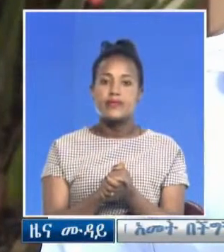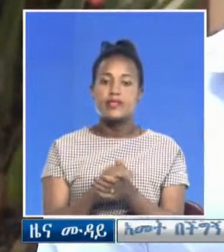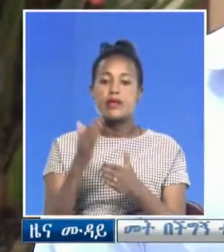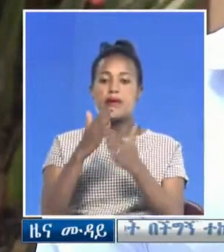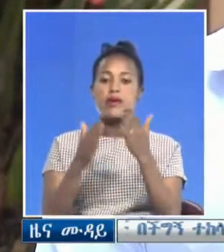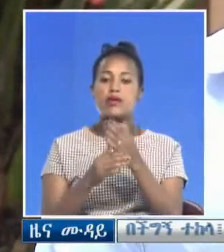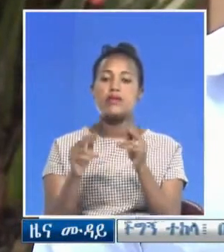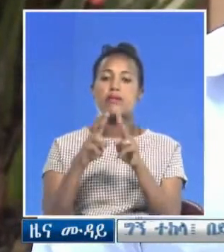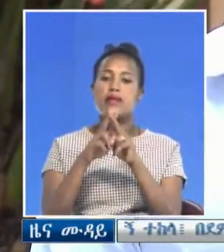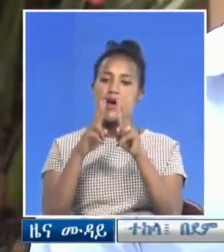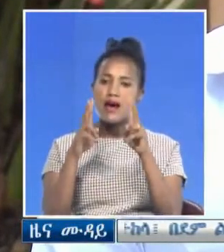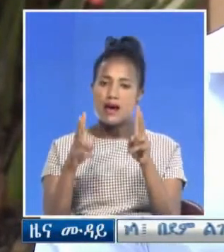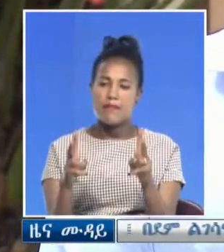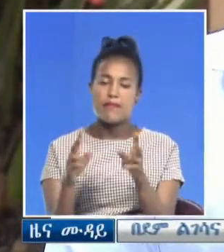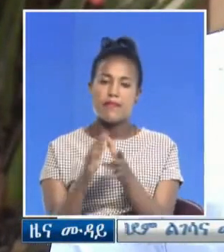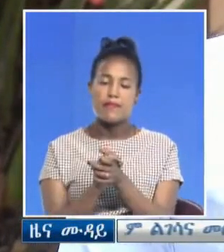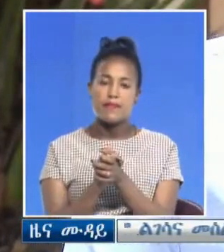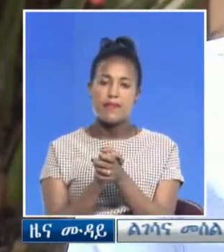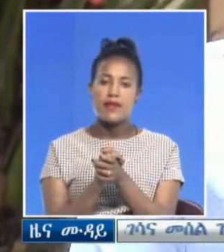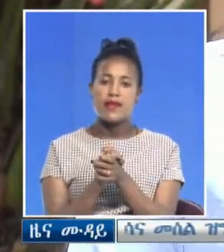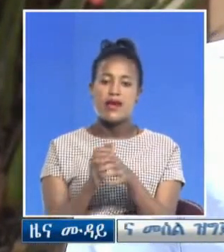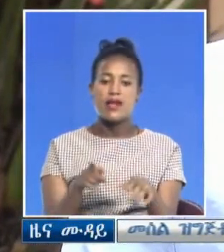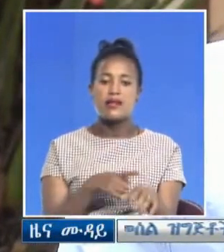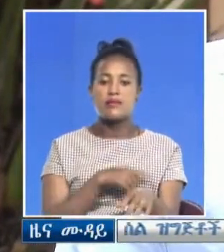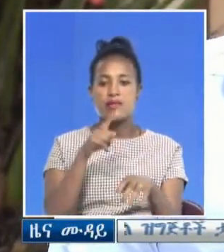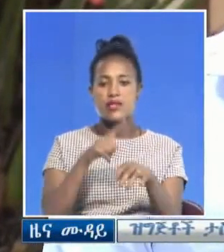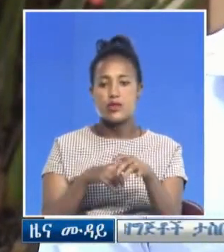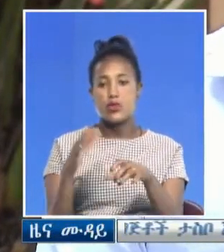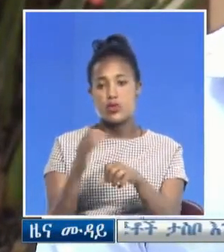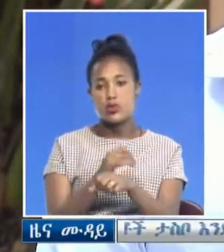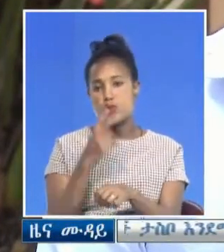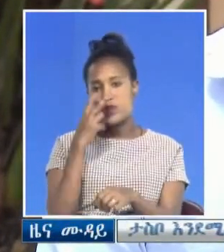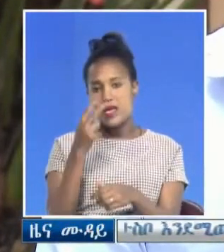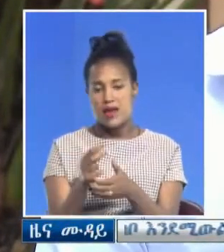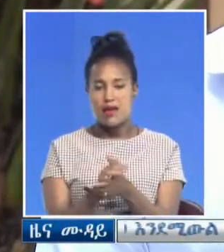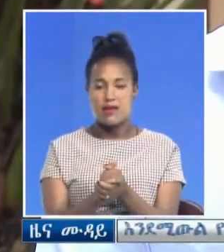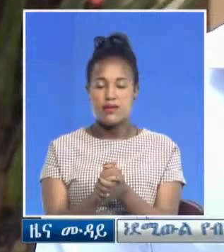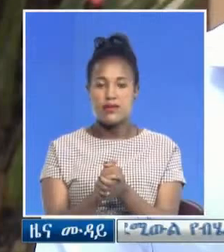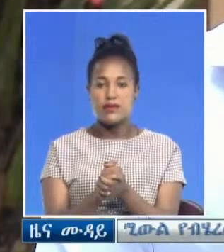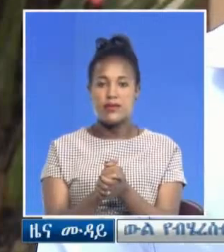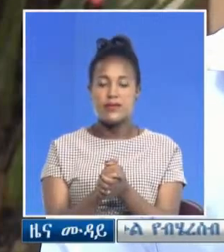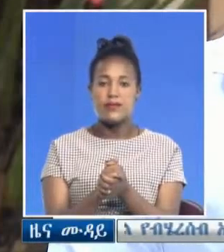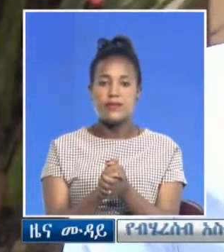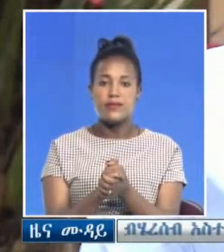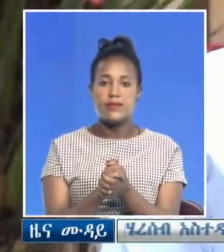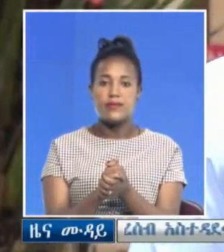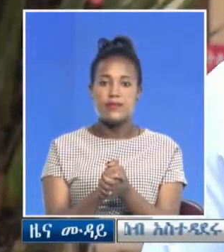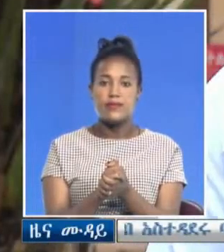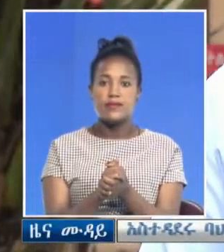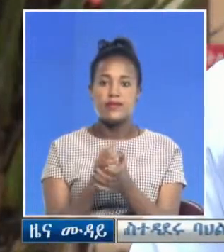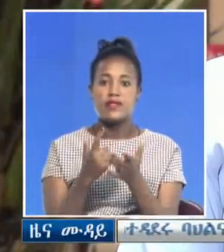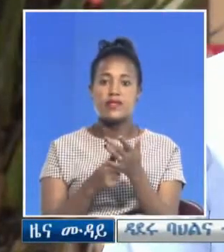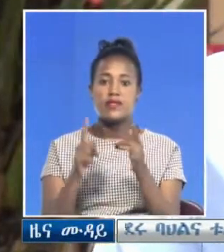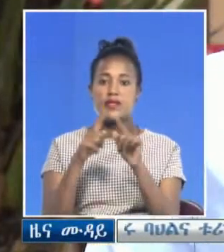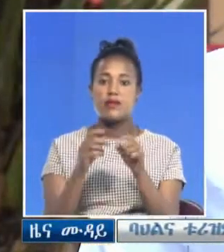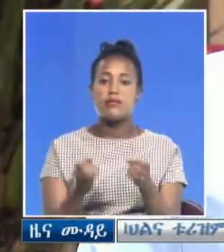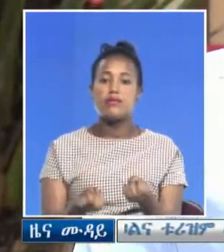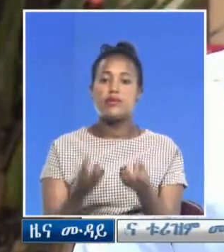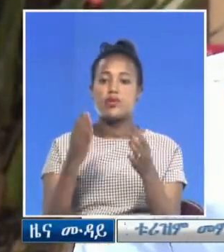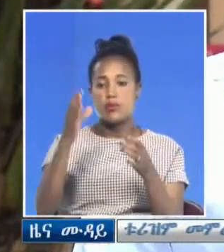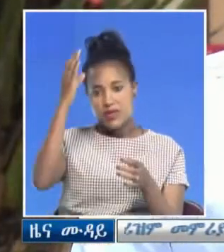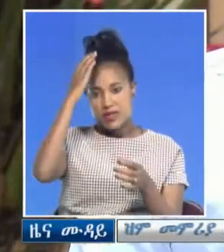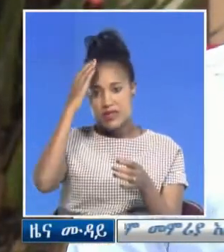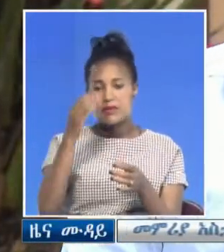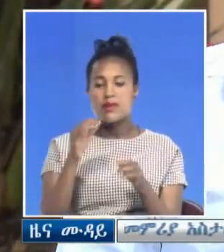ግንባታዎች በጣም ረጅም ጊዜ ሲወስዱ ይስተዋላል። ከዚህ ግን አሁን ብዙ መንግስትም